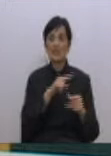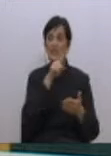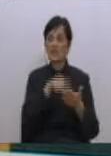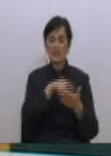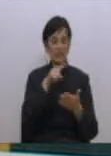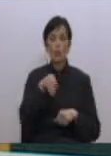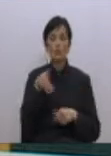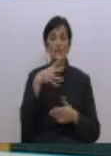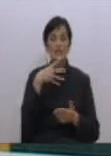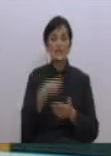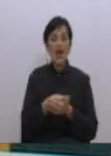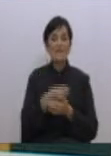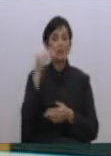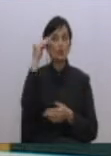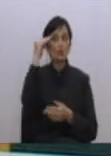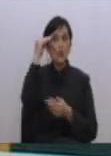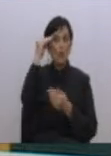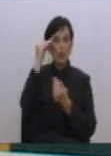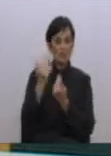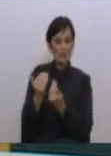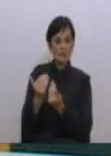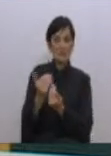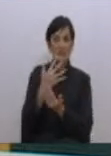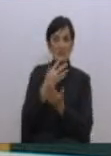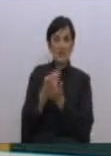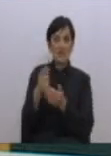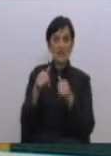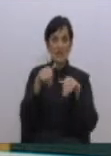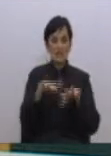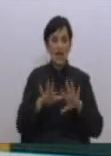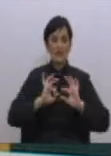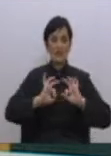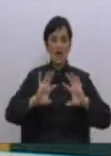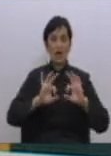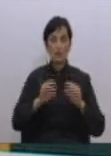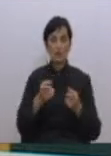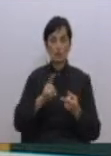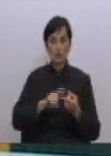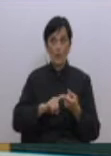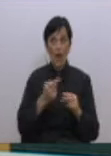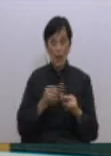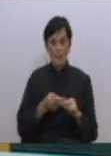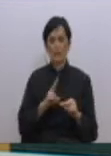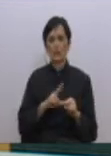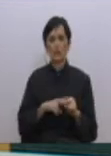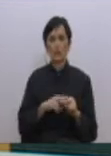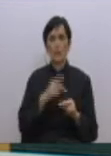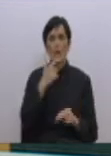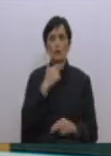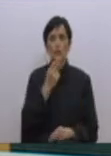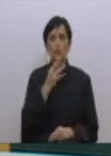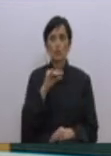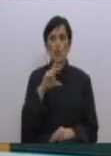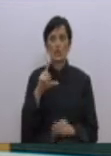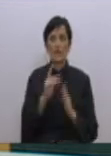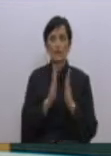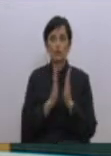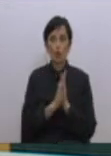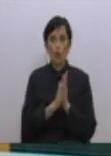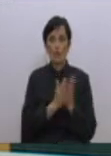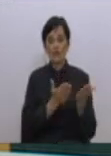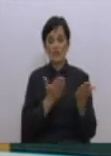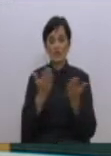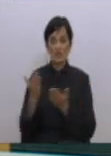არ არის. ეხლა გენერალური აუდიტის მოსაზრებები გასწორებული გაგვაცნო ამასთან დაკავშირებით. ამიტომ ბატონ ცოტნეს თხოვ რომ